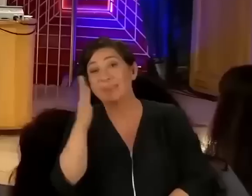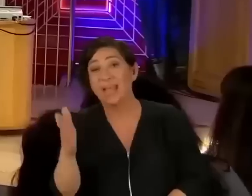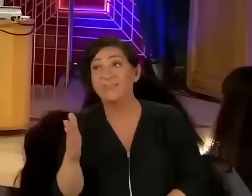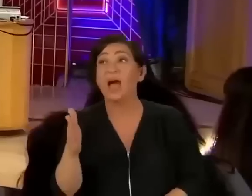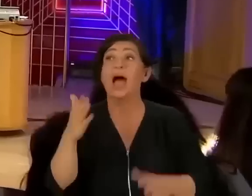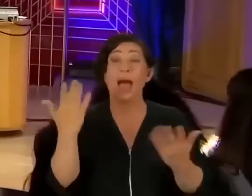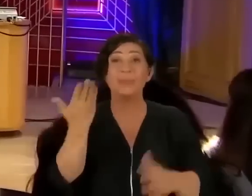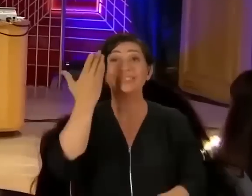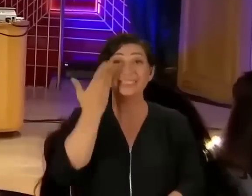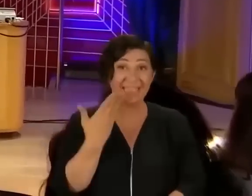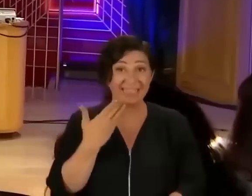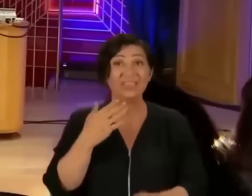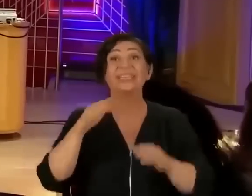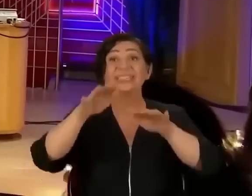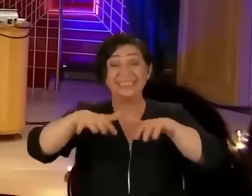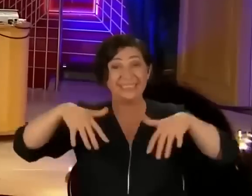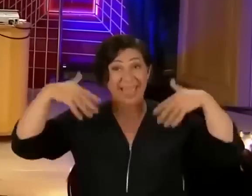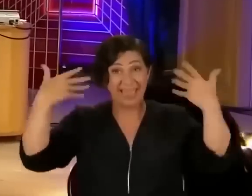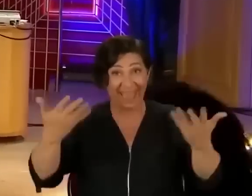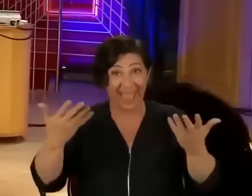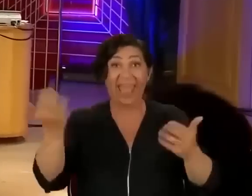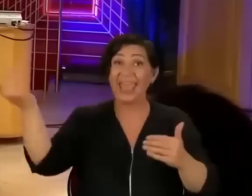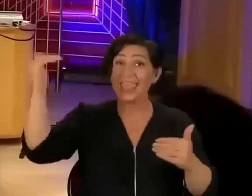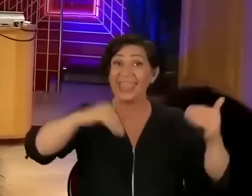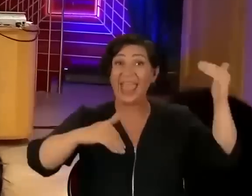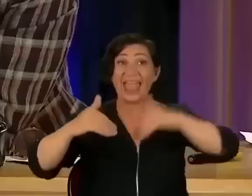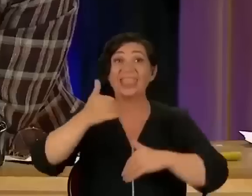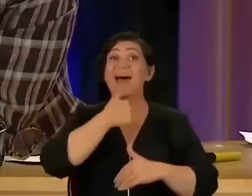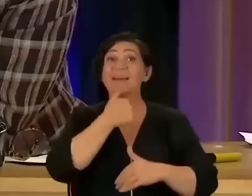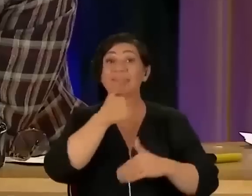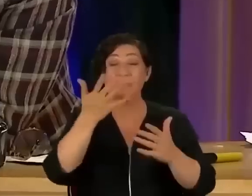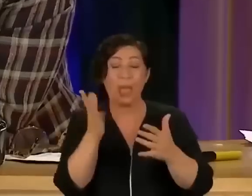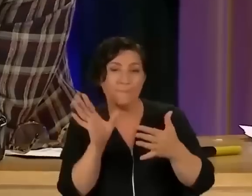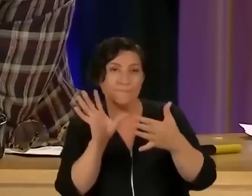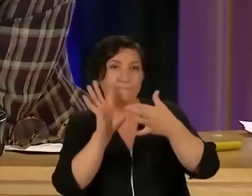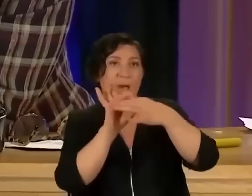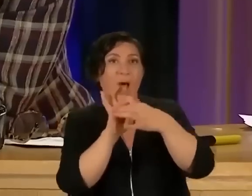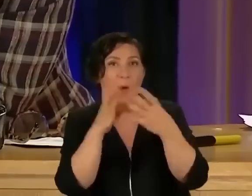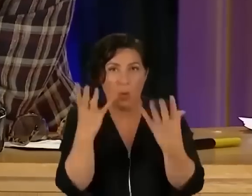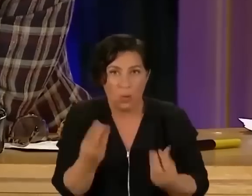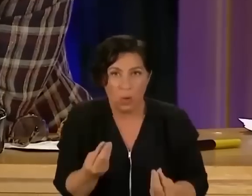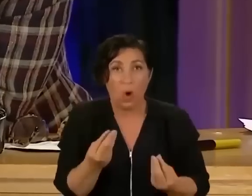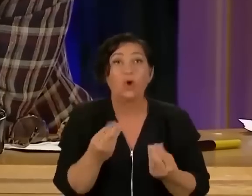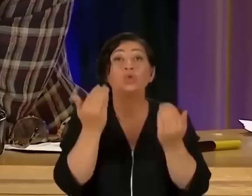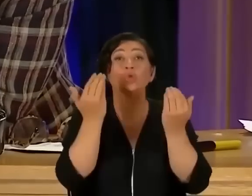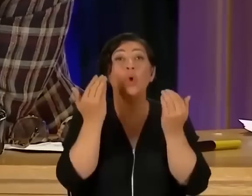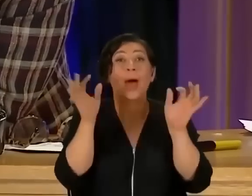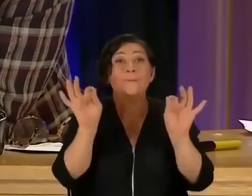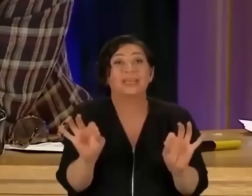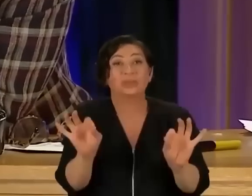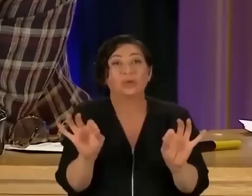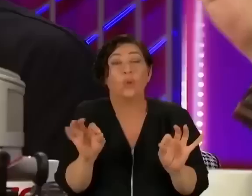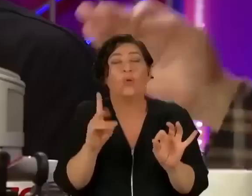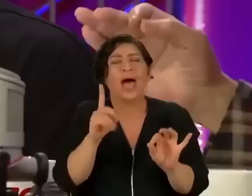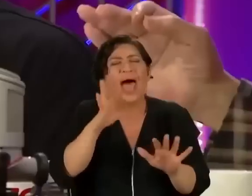Ama seyirci sahneye gelen adamla özdeşlik kuruyor ve dua etmeye başlıyor.